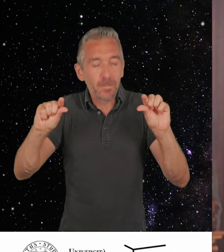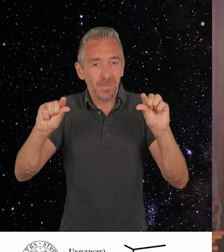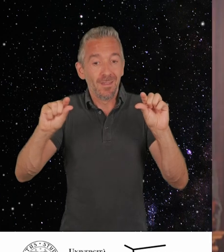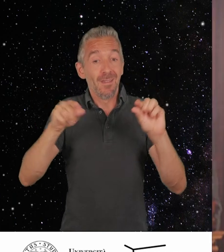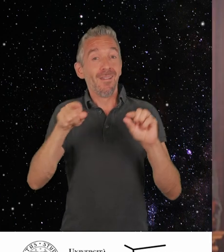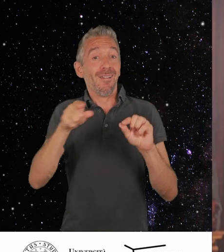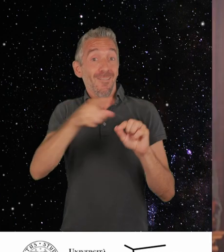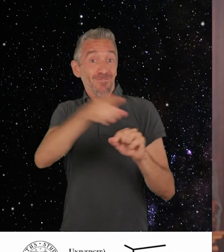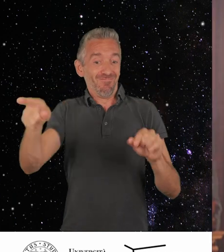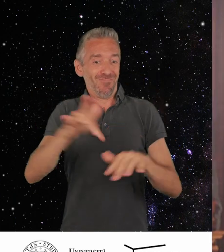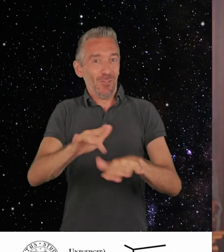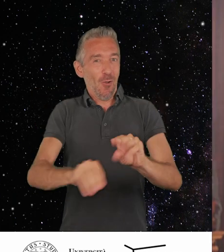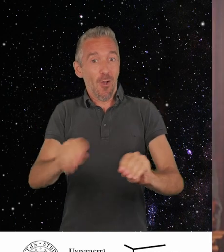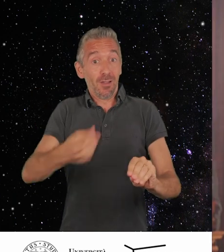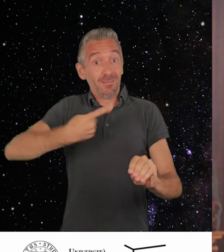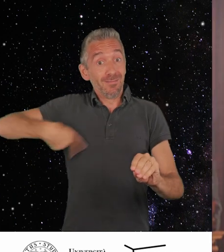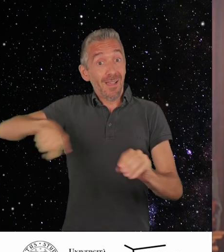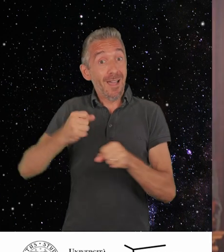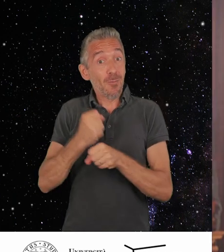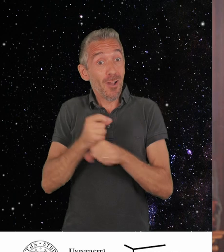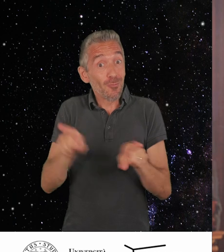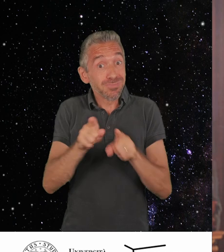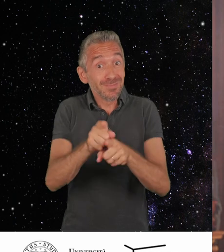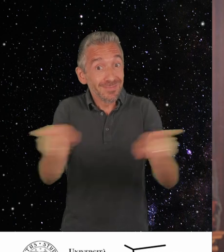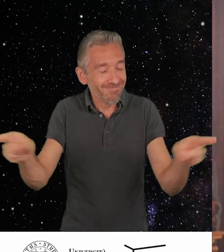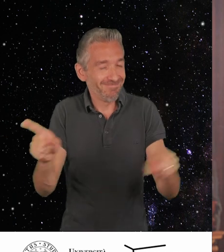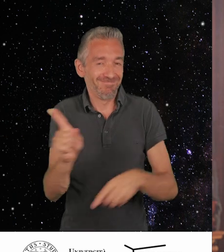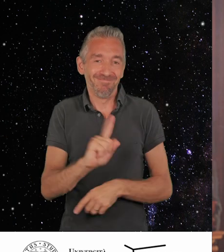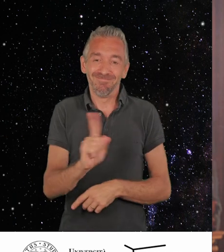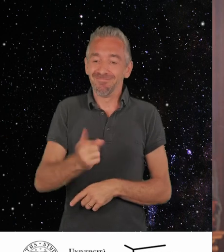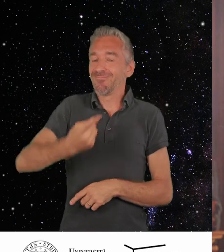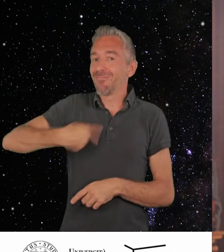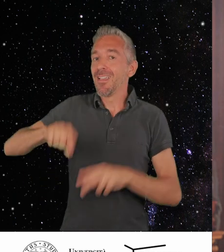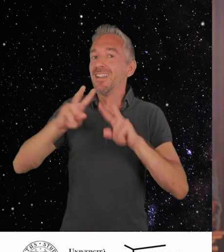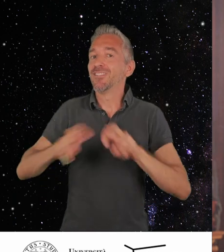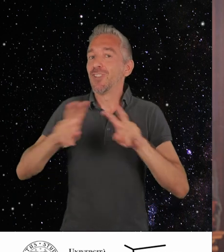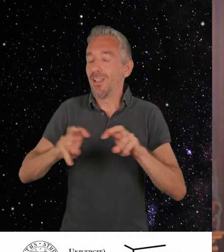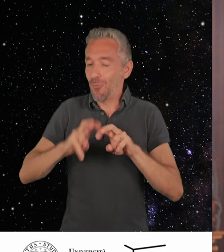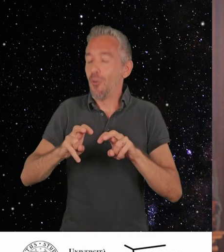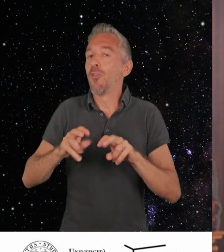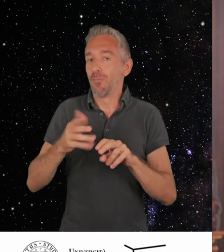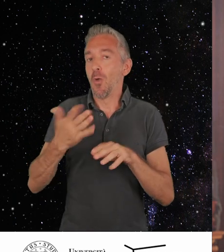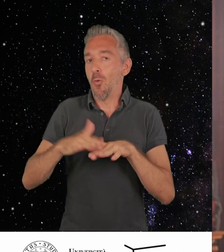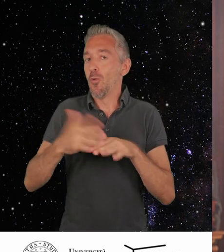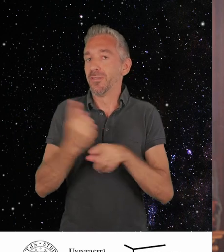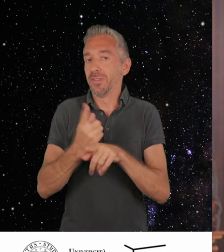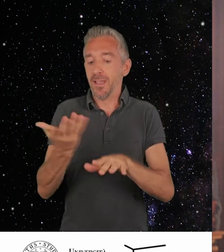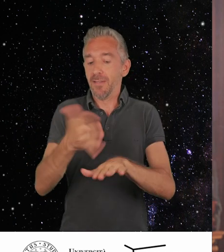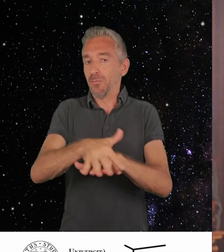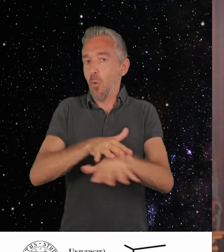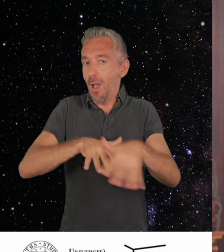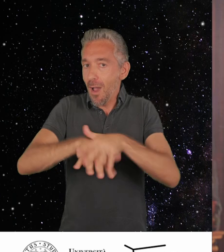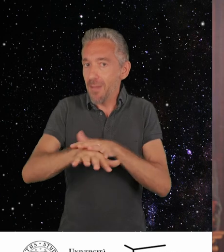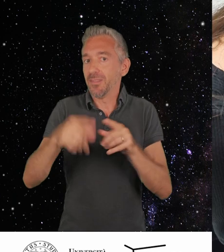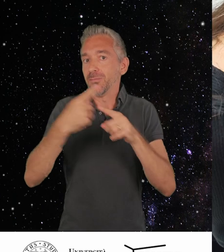in laboratorio non tocchiamo i bersagli con la stessa disinvoltura con cui lo fate voi ora. I ricercatori utilizzano infatti guanti e mascherina